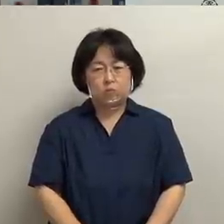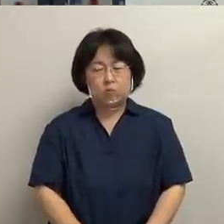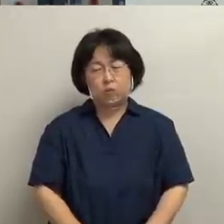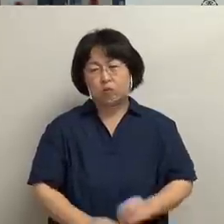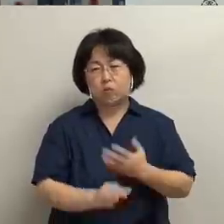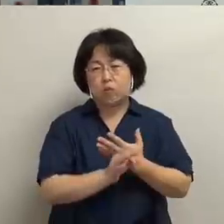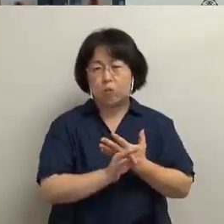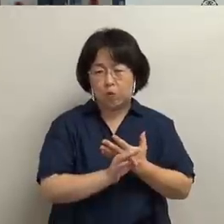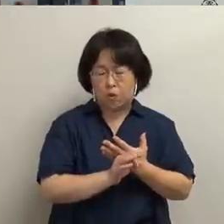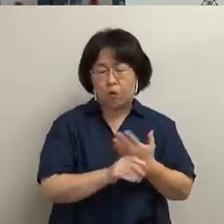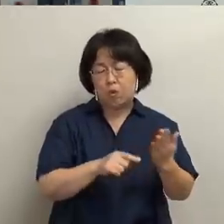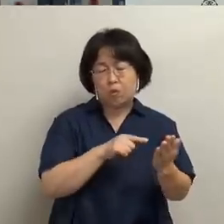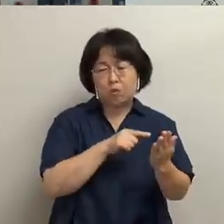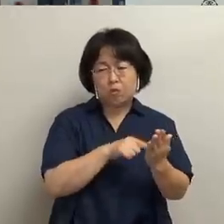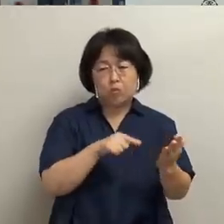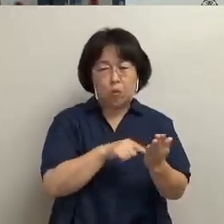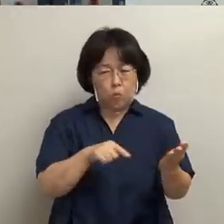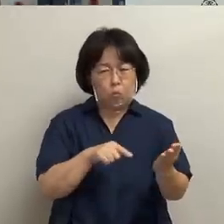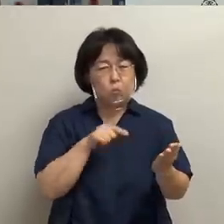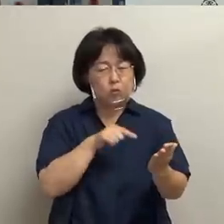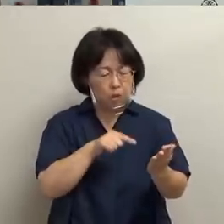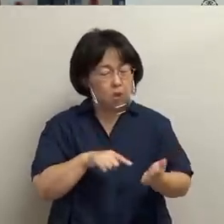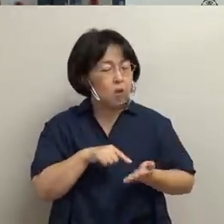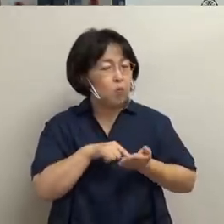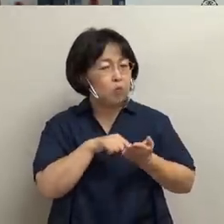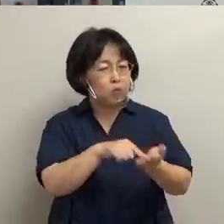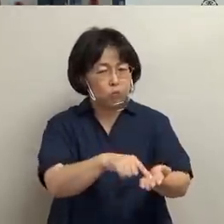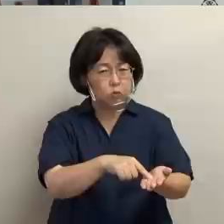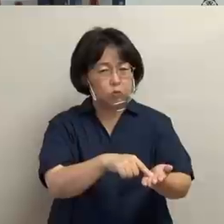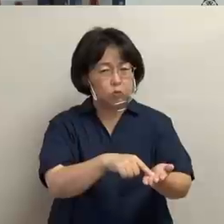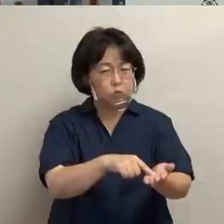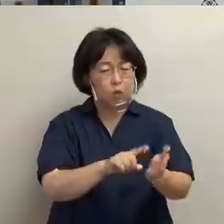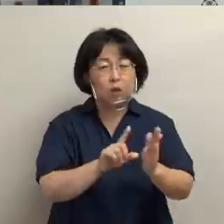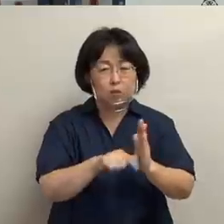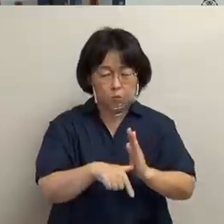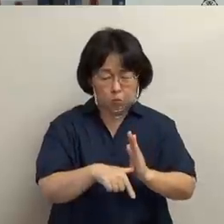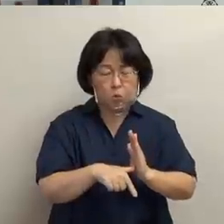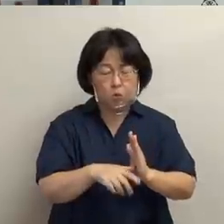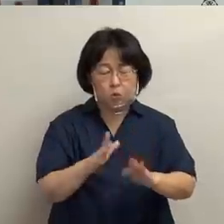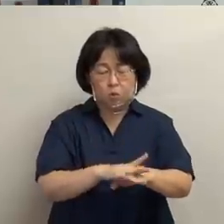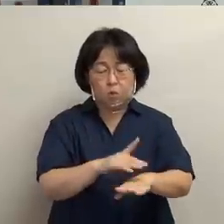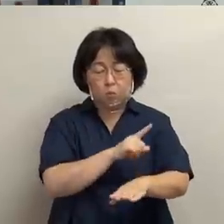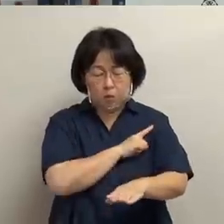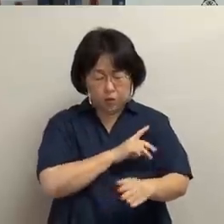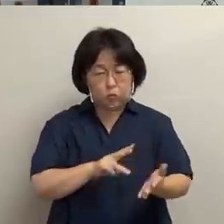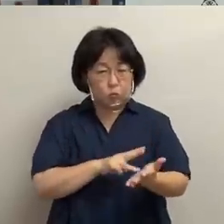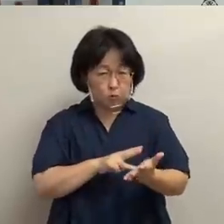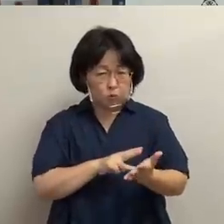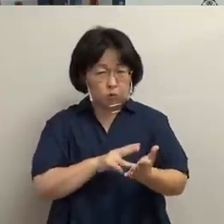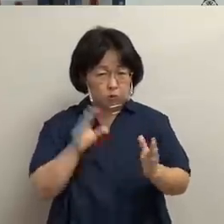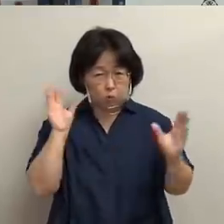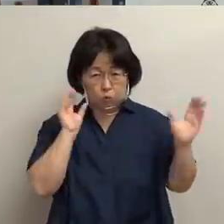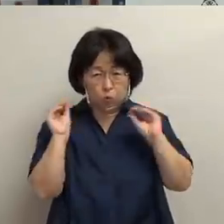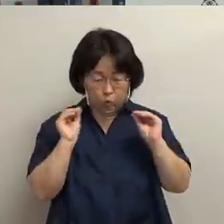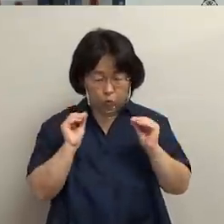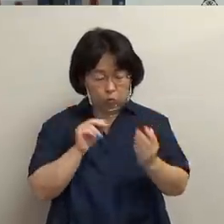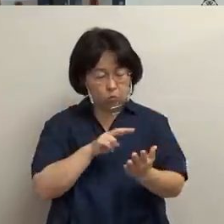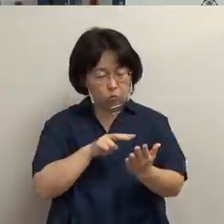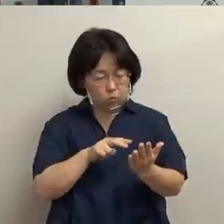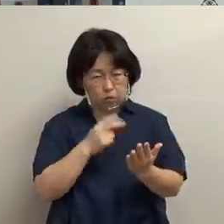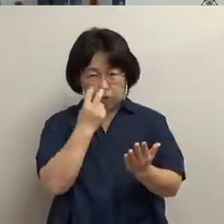例えばスマホで申し込むに当たってもですね最初にこのワクチンの情報をちゃんと確認いただいて